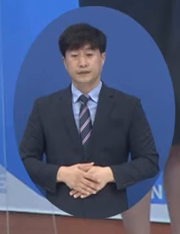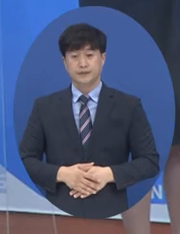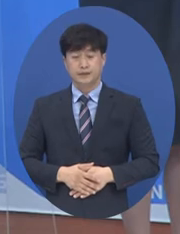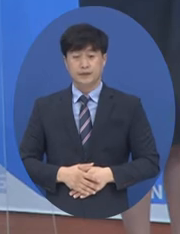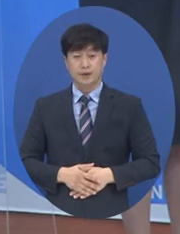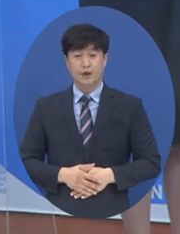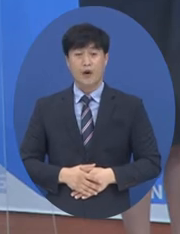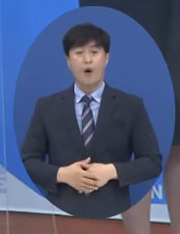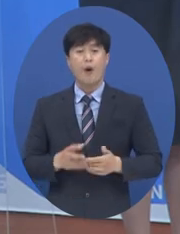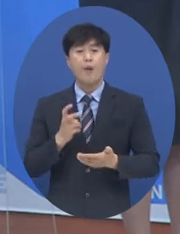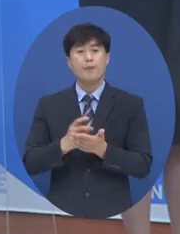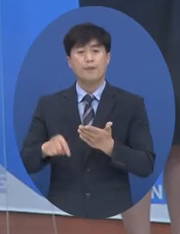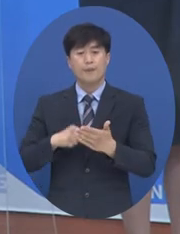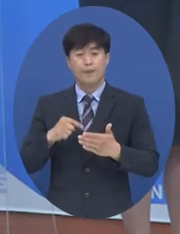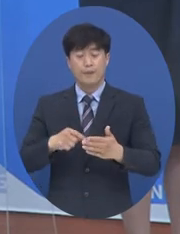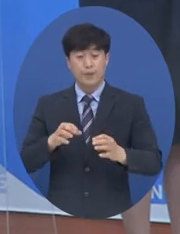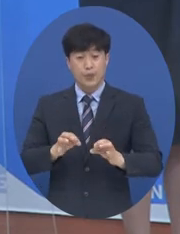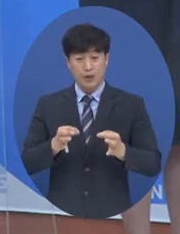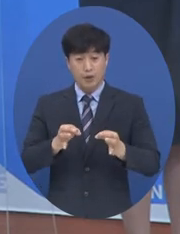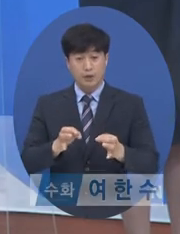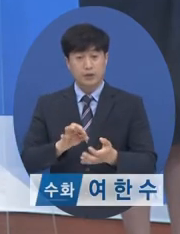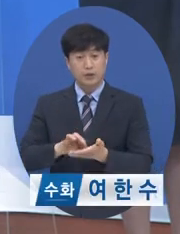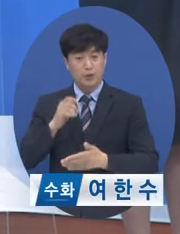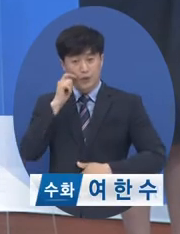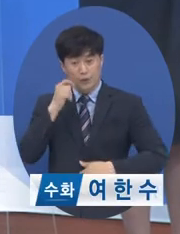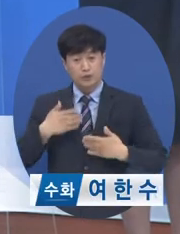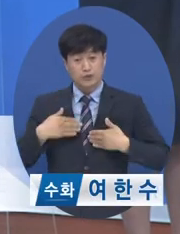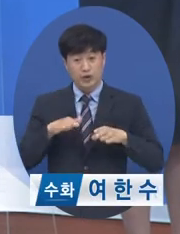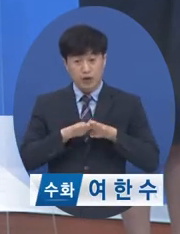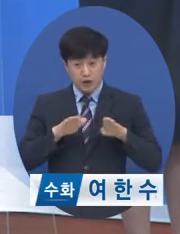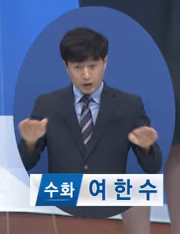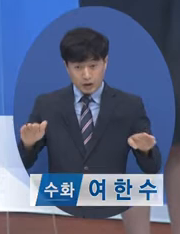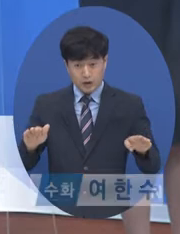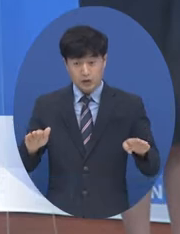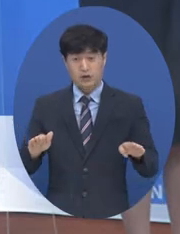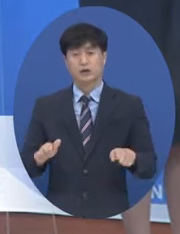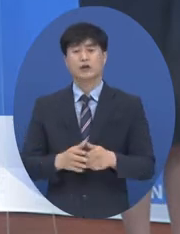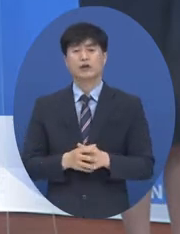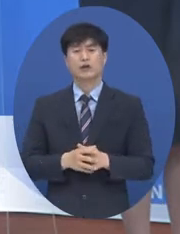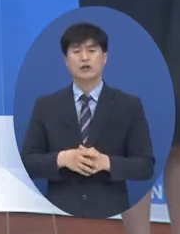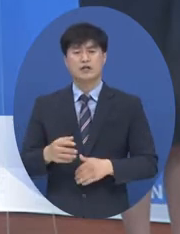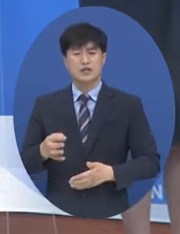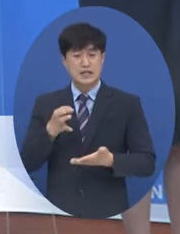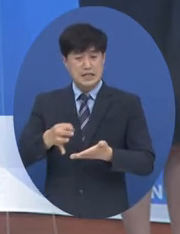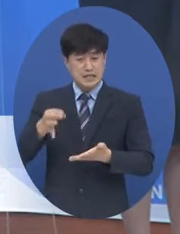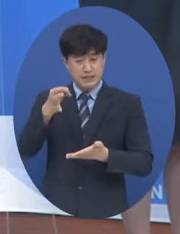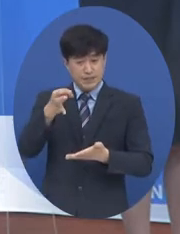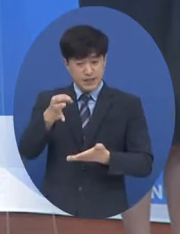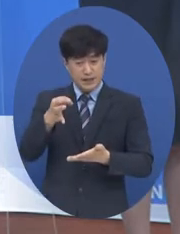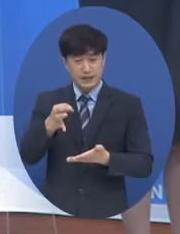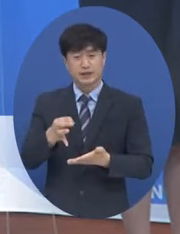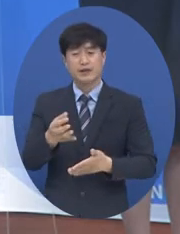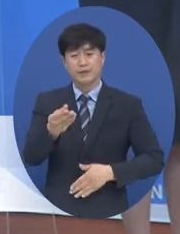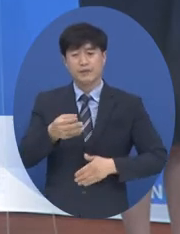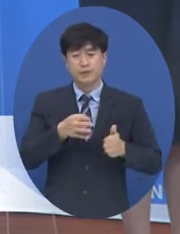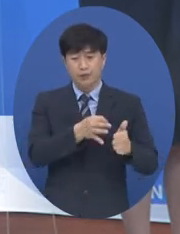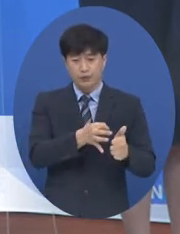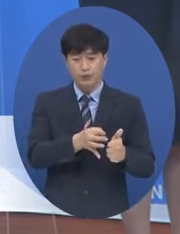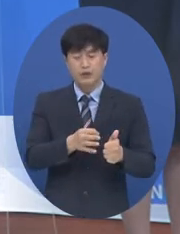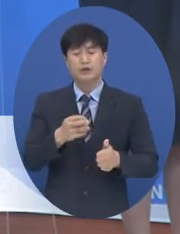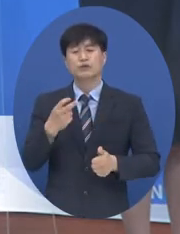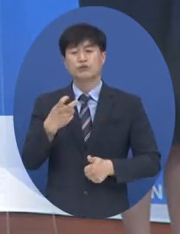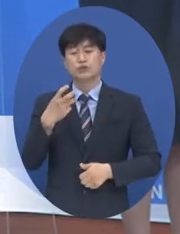제도권 금융을 이용하기 어려운 취약계층이 나 소상공인 등을 상대로 고금리 불법 대부 행위를 해온 대부업자 23명이